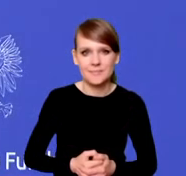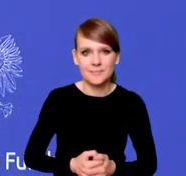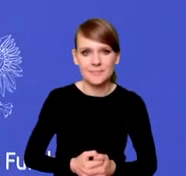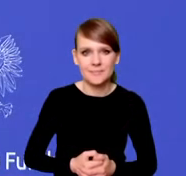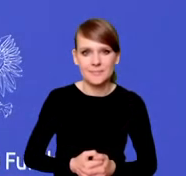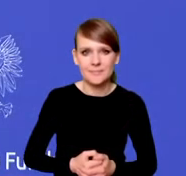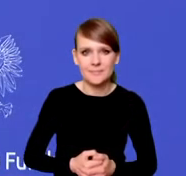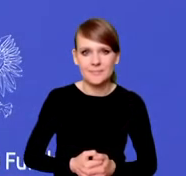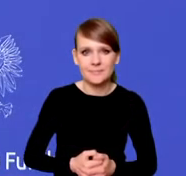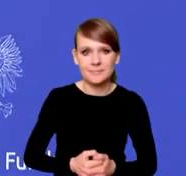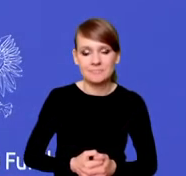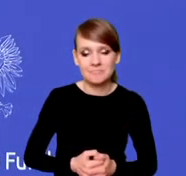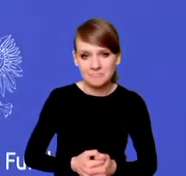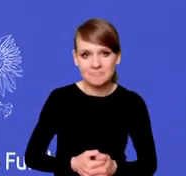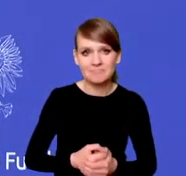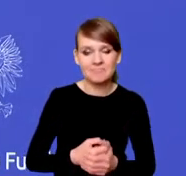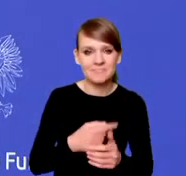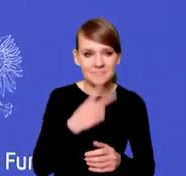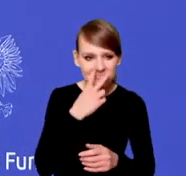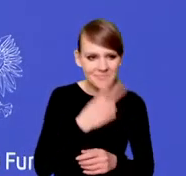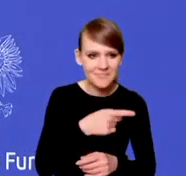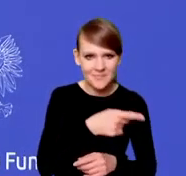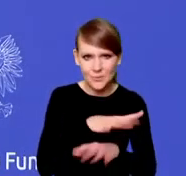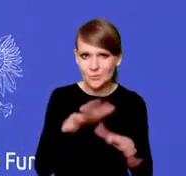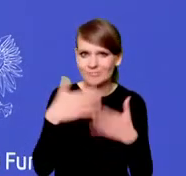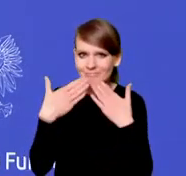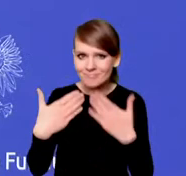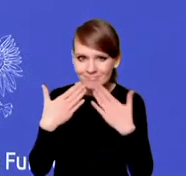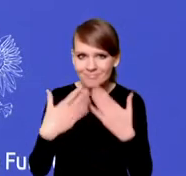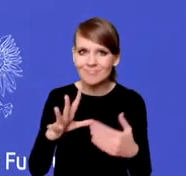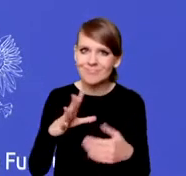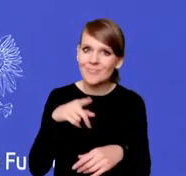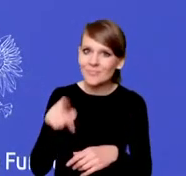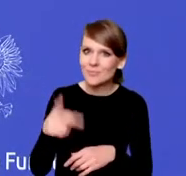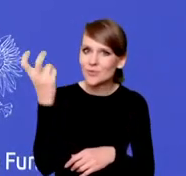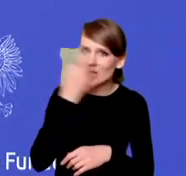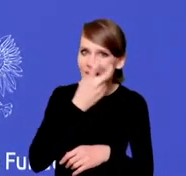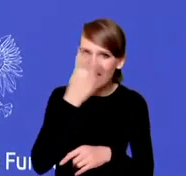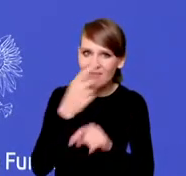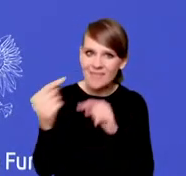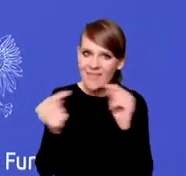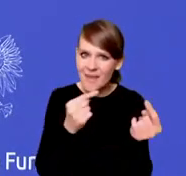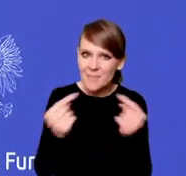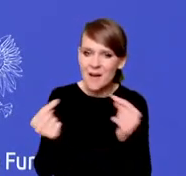że bardzo dziękuję Państwu za możliwość uczestniczenia w takiej ciekawej debacie.